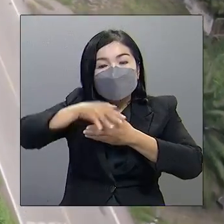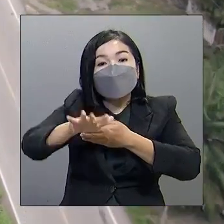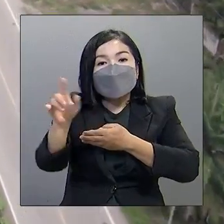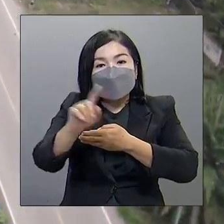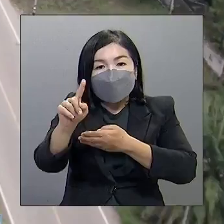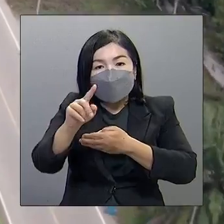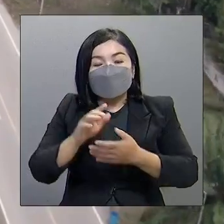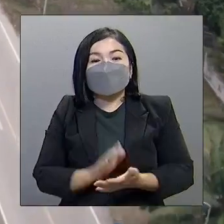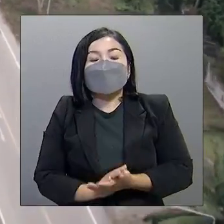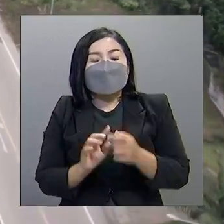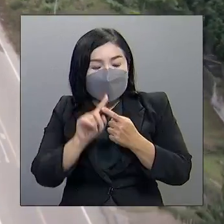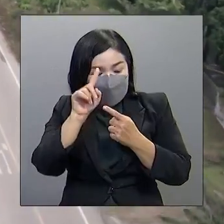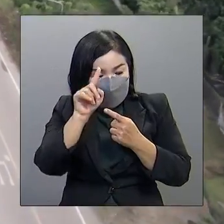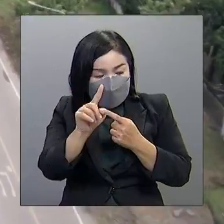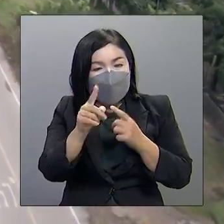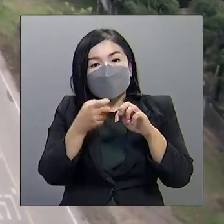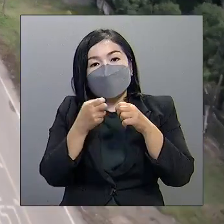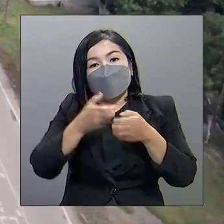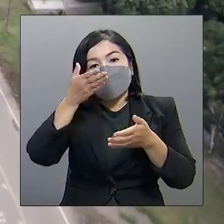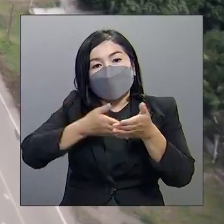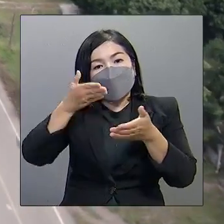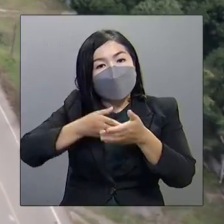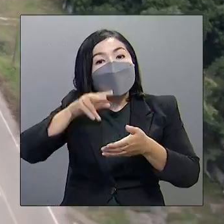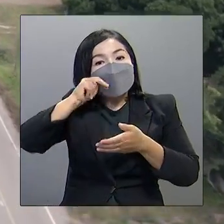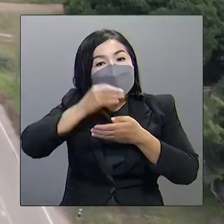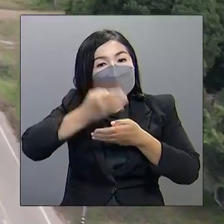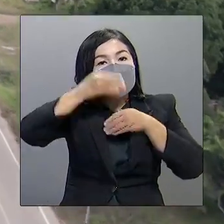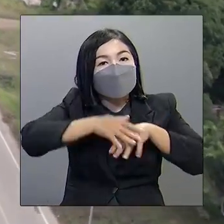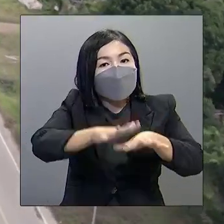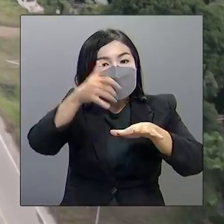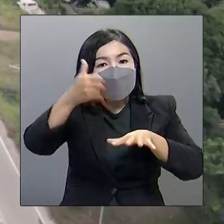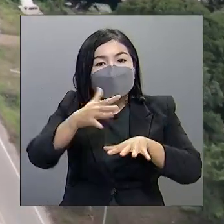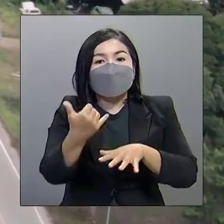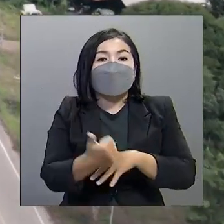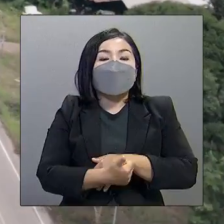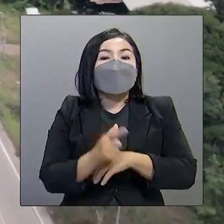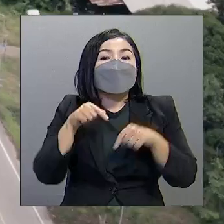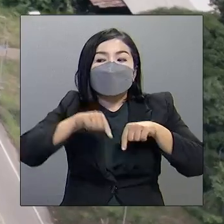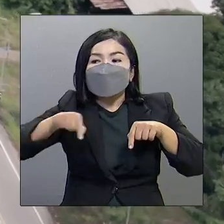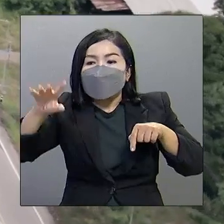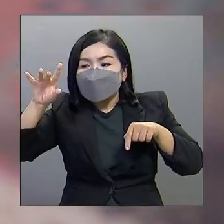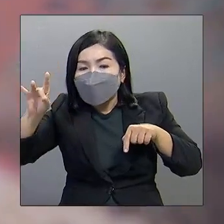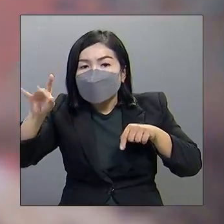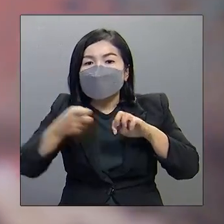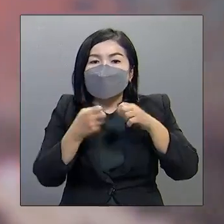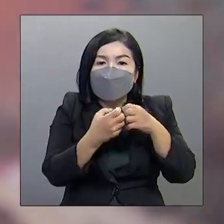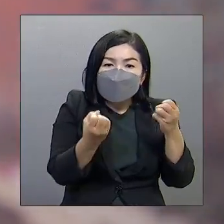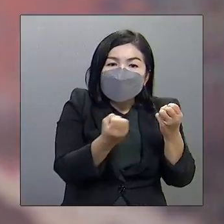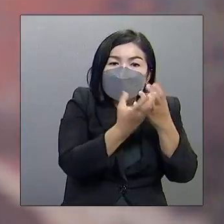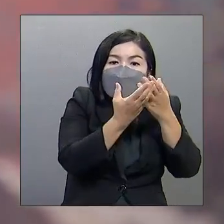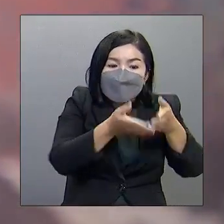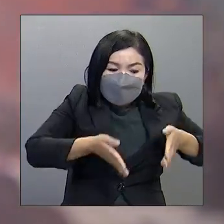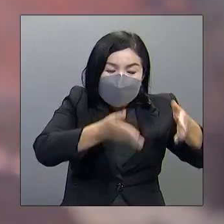อุปสรรคแรกที่เส้นทางผ่านน้ำเส้นนี้อาจจะไม่ถูกใช้ก็คือมีอย่างน้อย8จุดที่ถนนสุดซึ่งถน